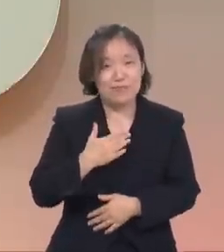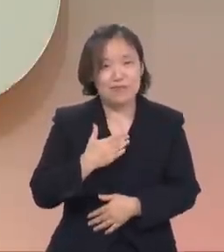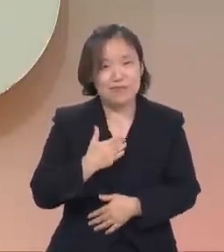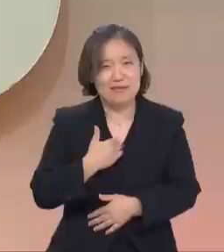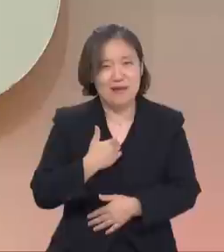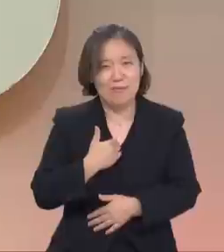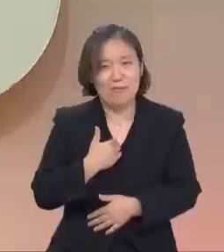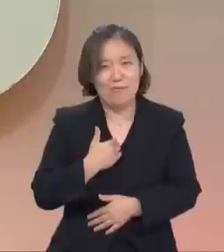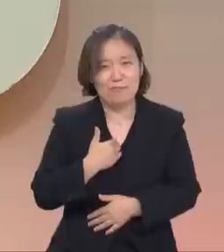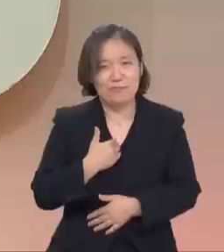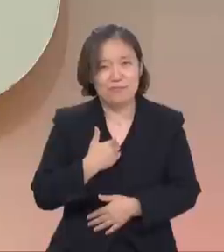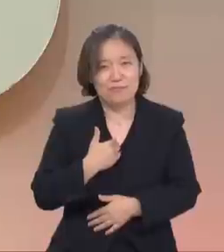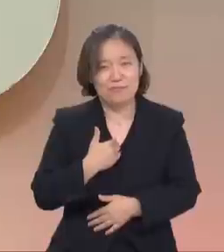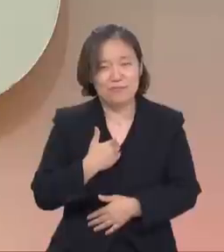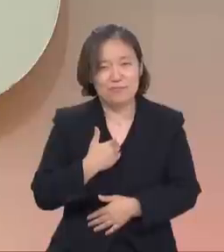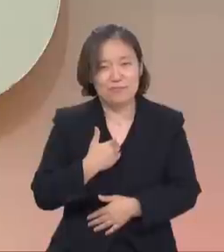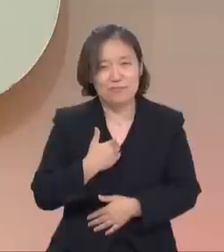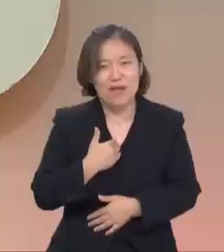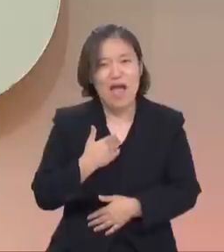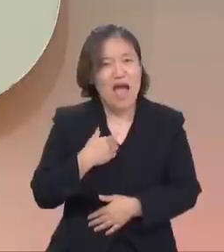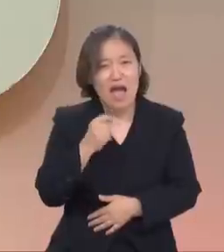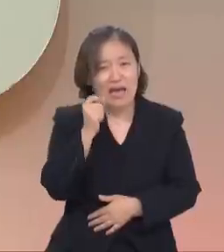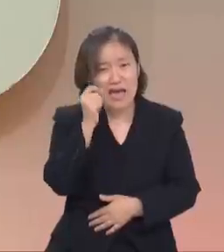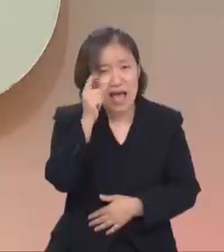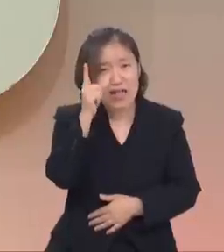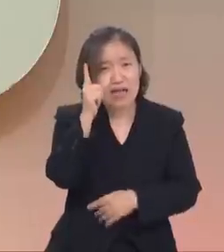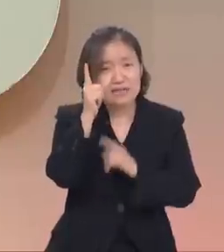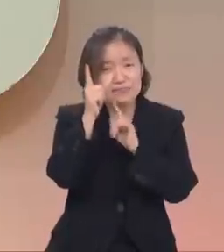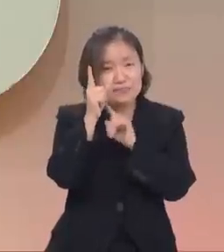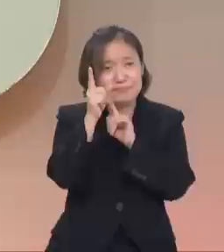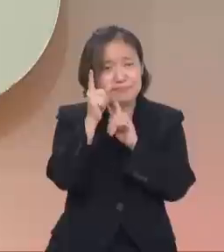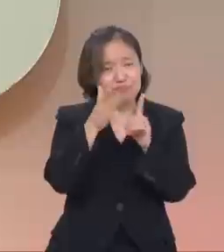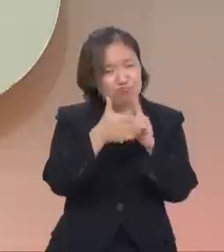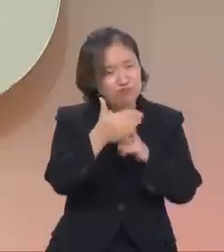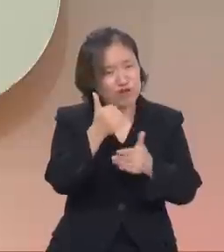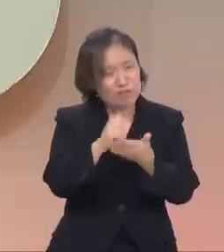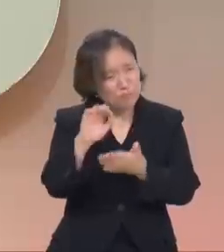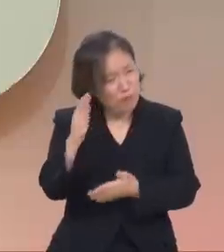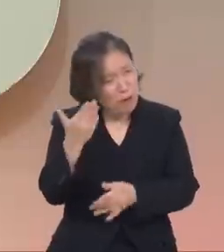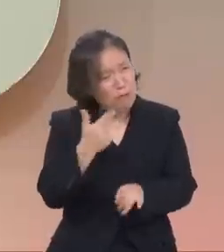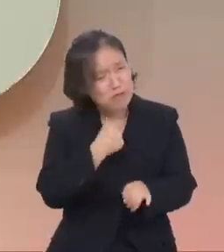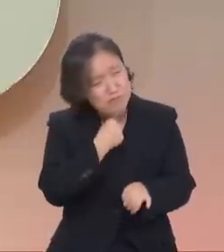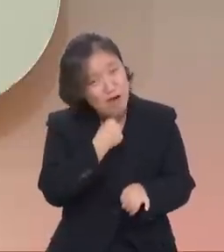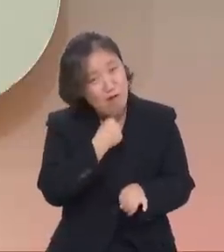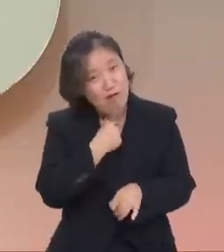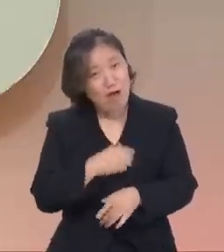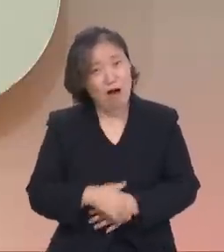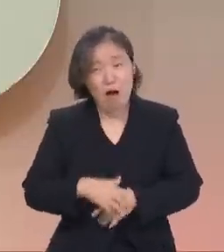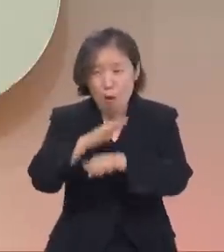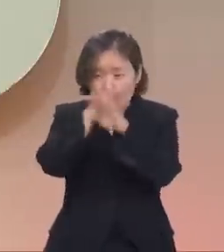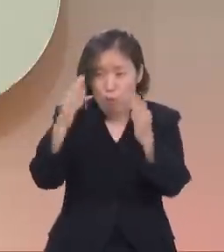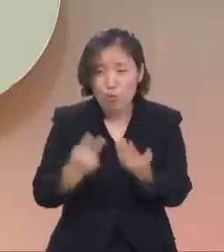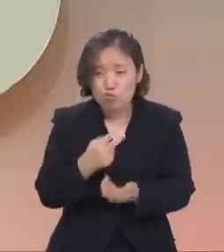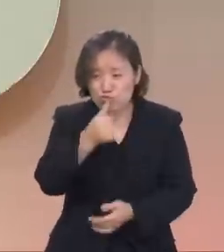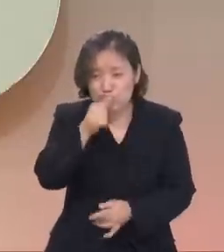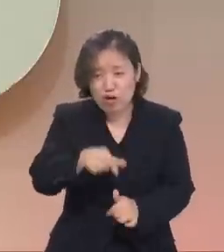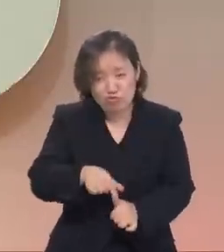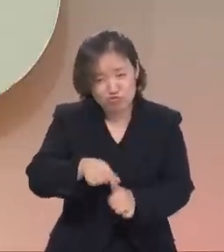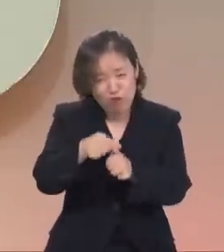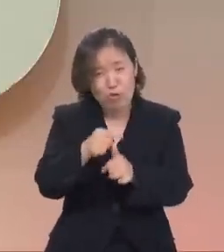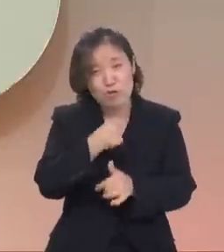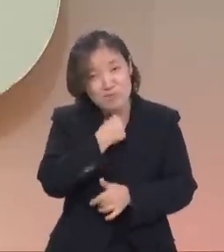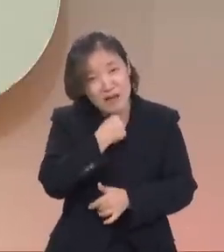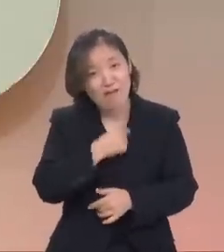위 없는 완전한 그런 깨달음을 통해서 성불을 한다거나 모든 중생을 제도하기